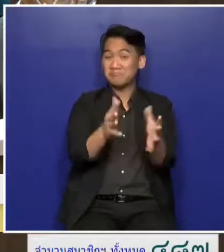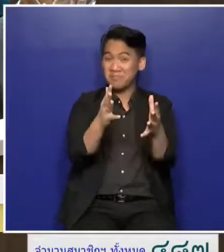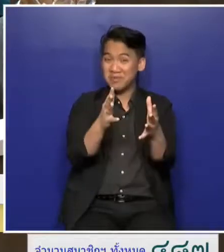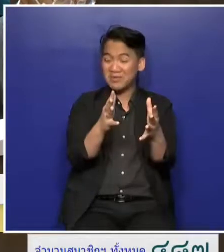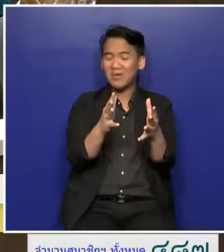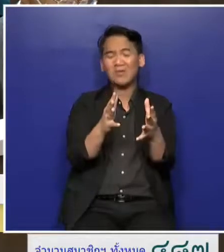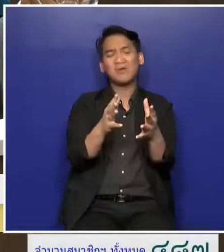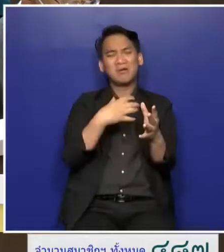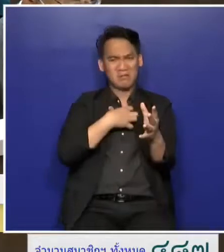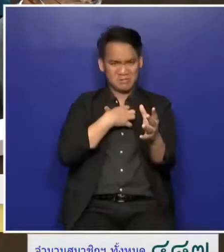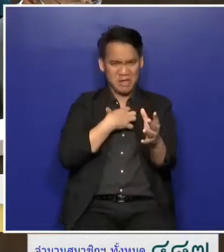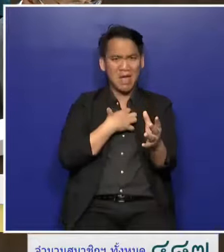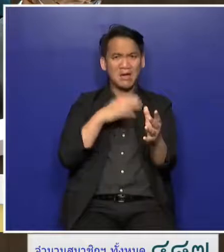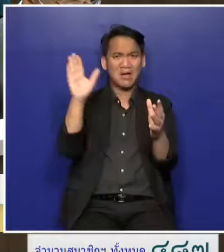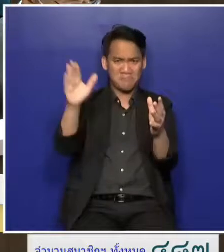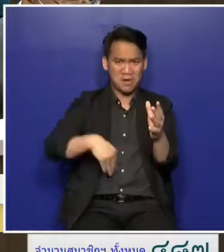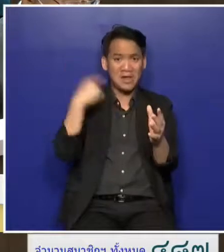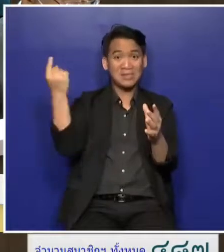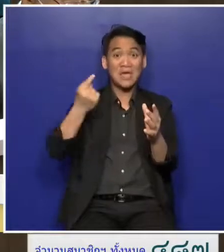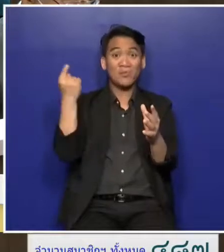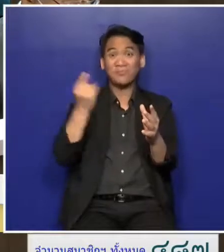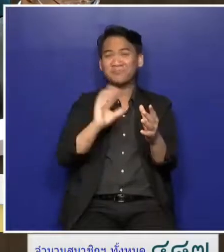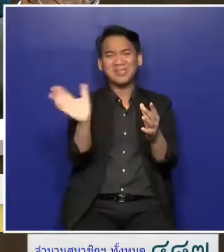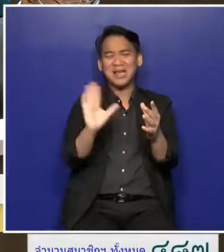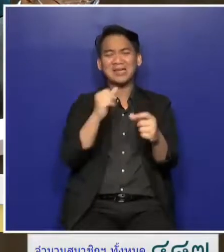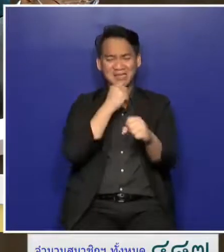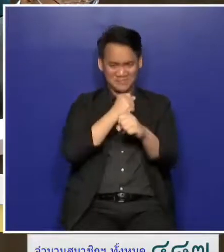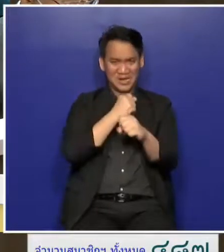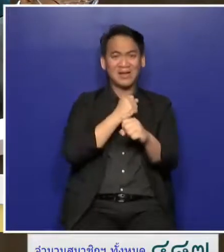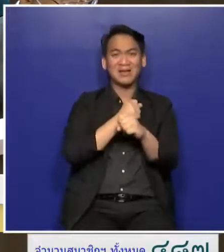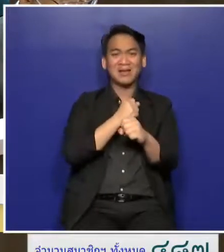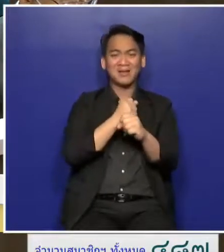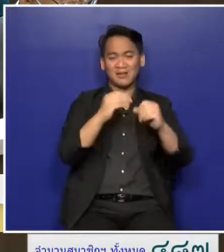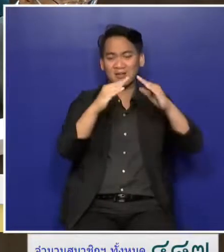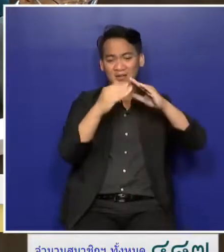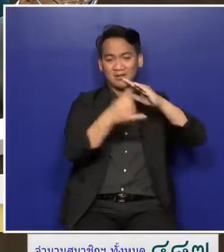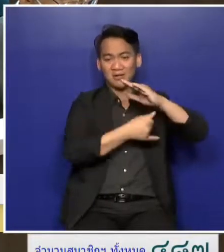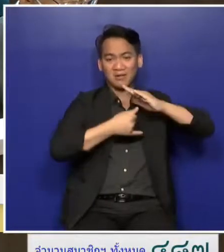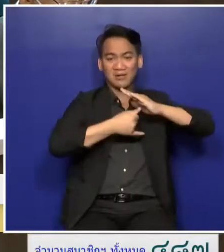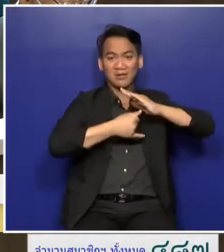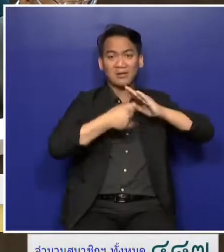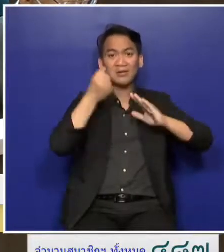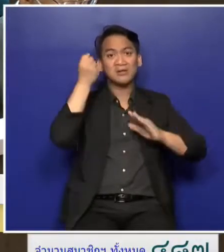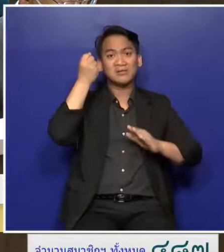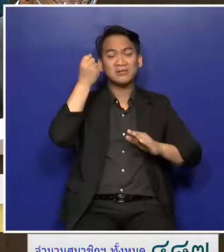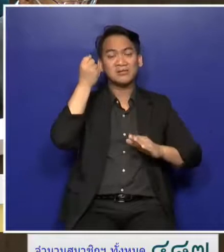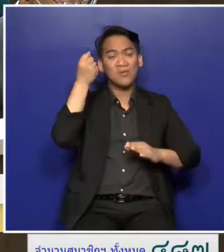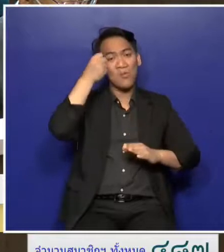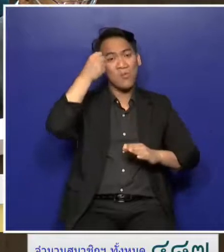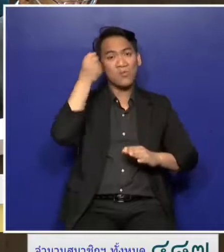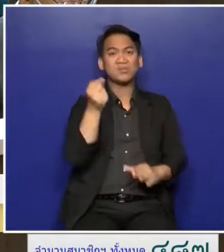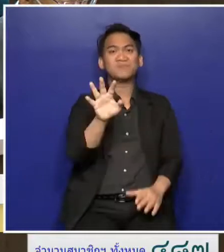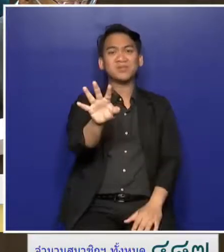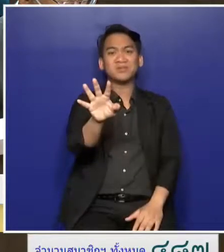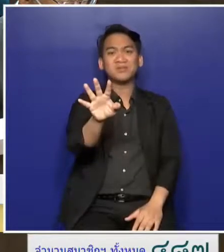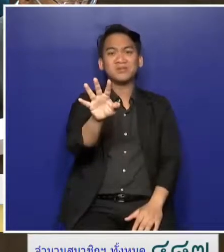แงงานเปิดขึนทะเบีน MOU แรงงานทั้งด้านะกักกโลก 14 วันให้ตามระบบใครที่พลาดการ